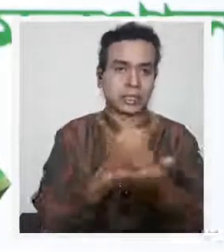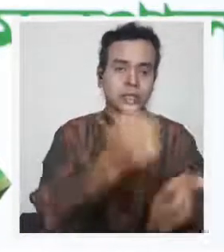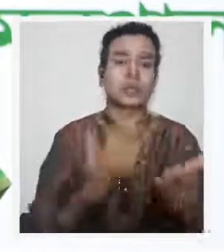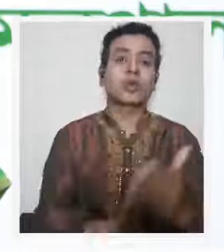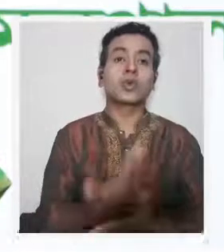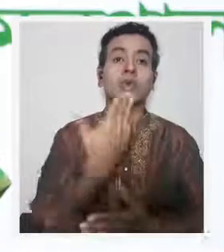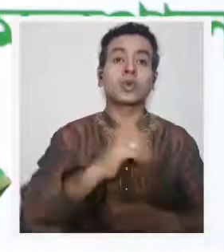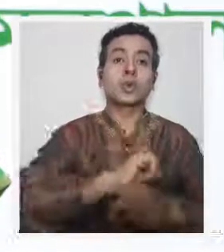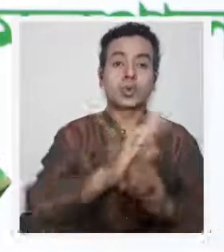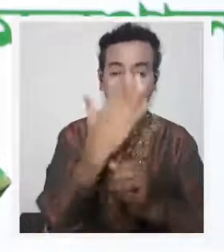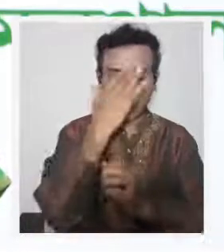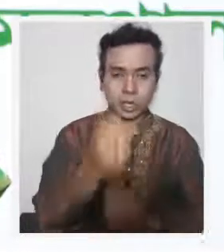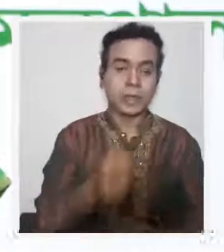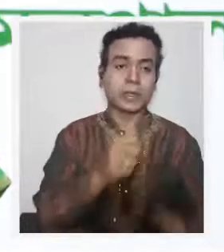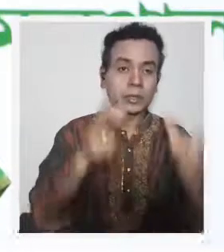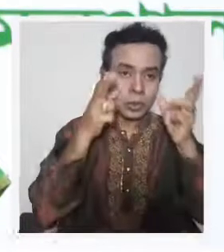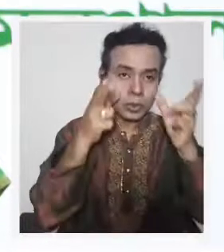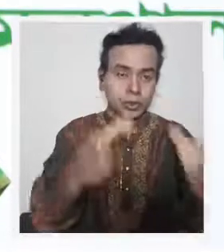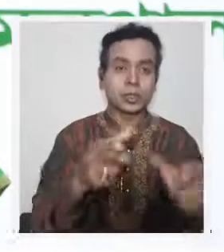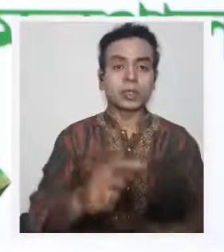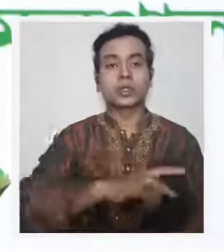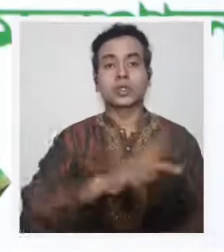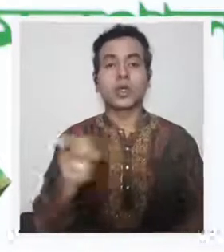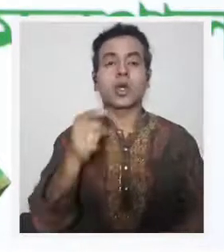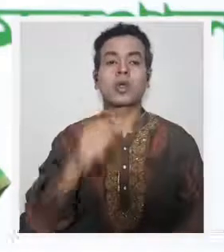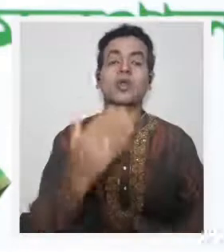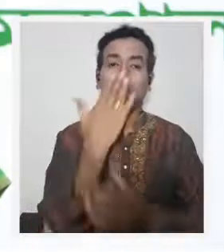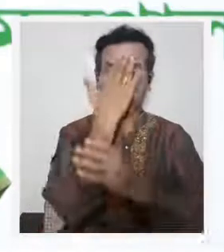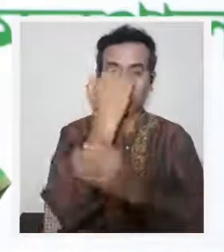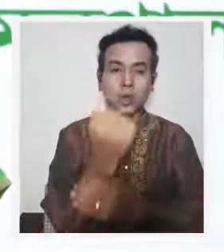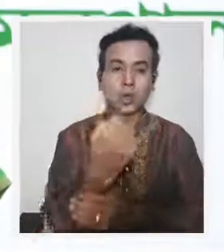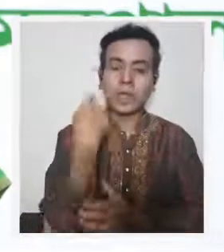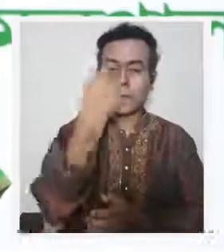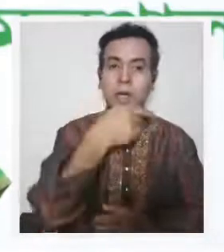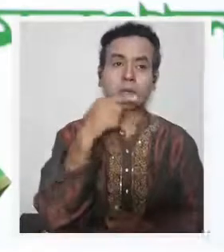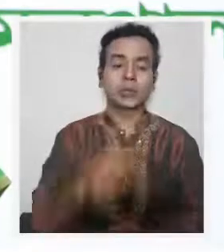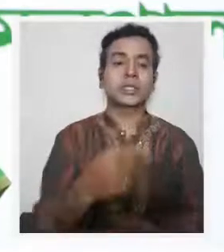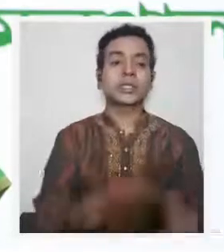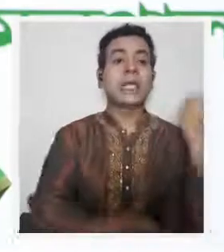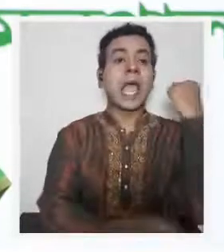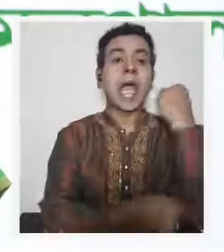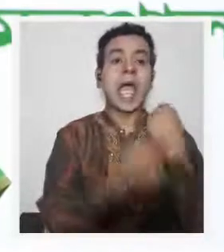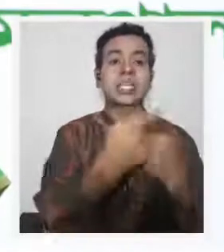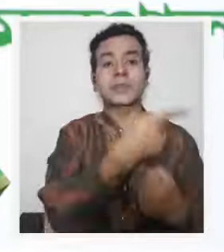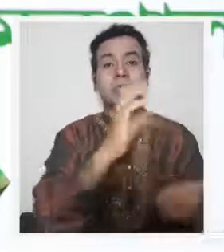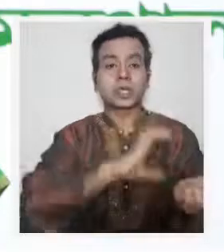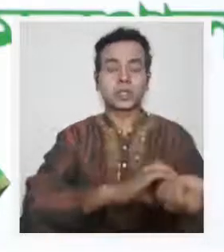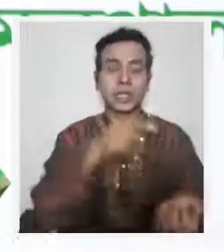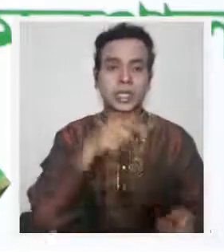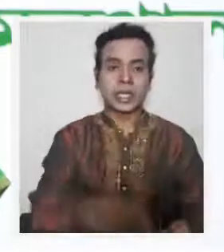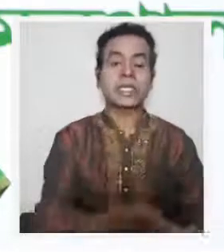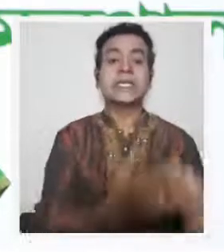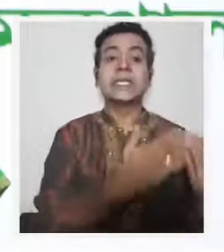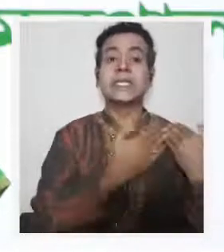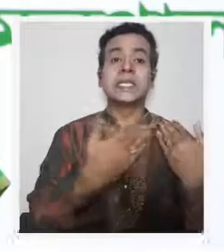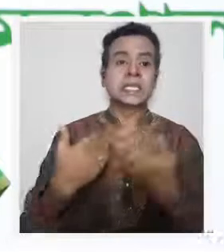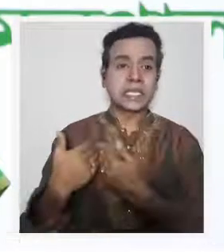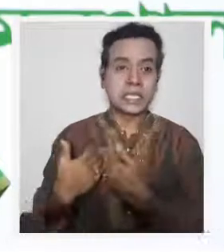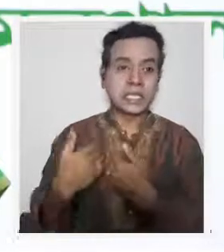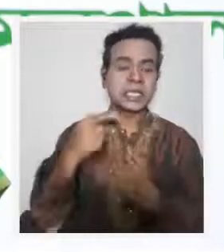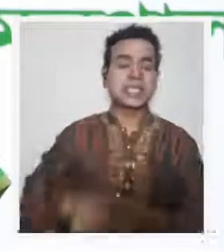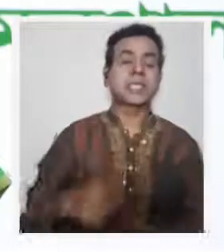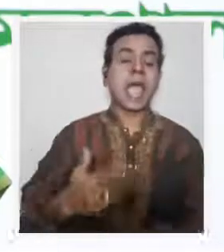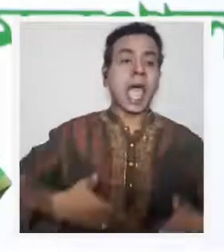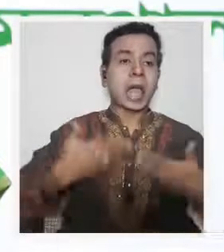করছেন। নতুন রোগী শনাক্তকরণ, আইসোলেশন এবং কোয়ারেন্টাইন সহ অন্যান্য রোগীদের সেবায় দেশের সকল সরকারি